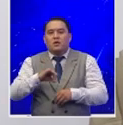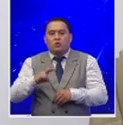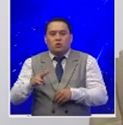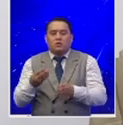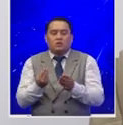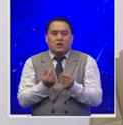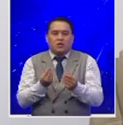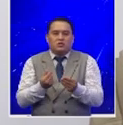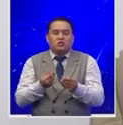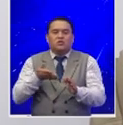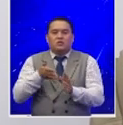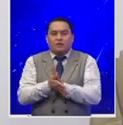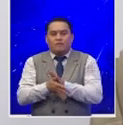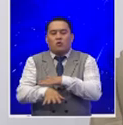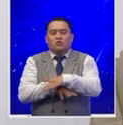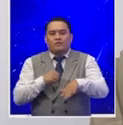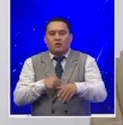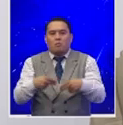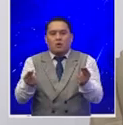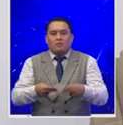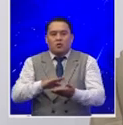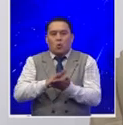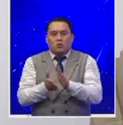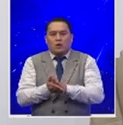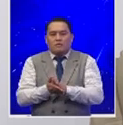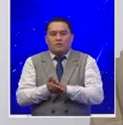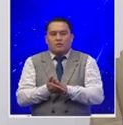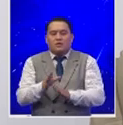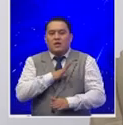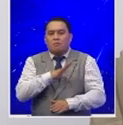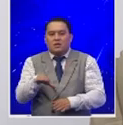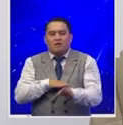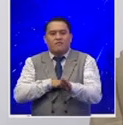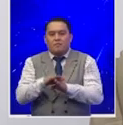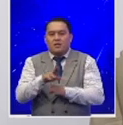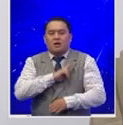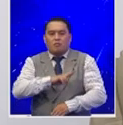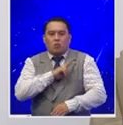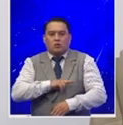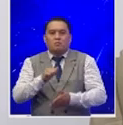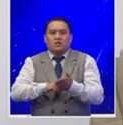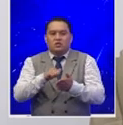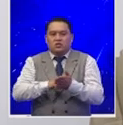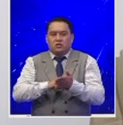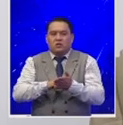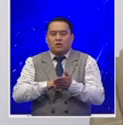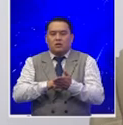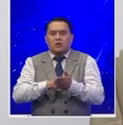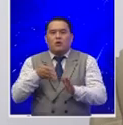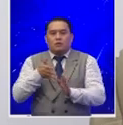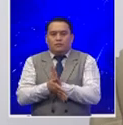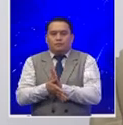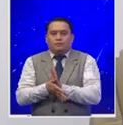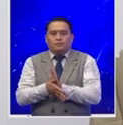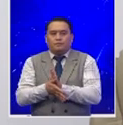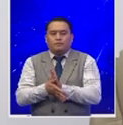фиктивных договоров за фактически невыполненную работу, что повлекло причинение ущерба государству